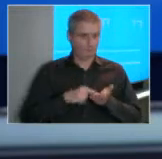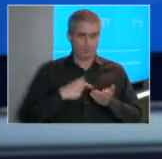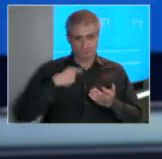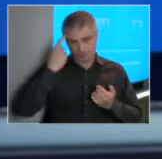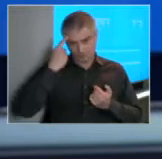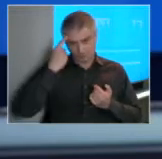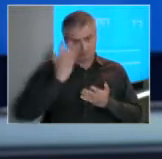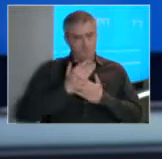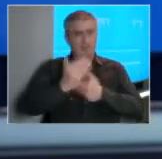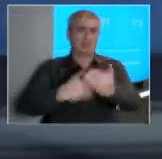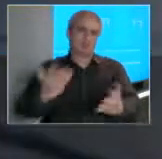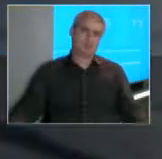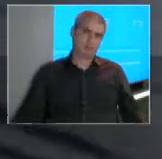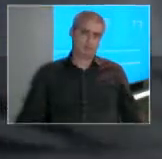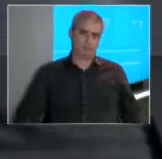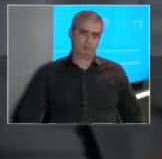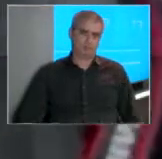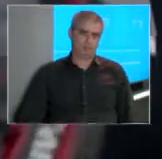חושב שהתקדמנו כברת דרך,